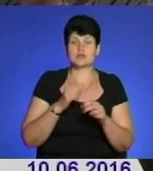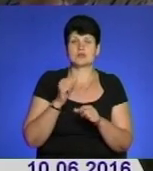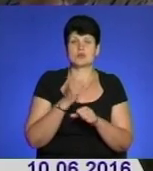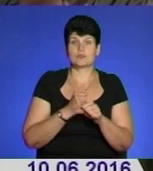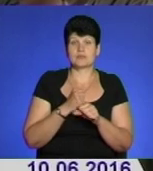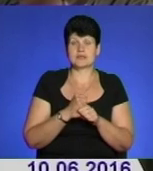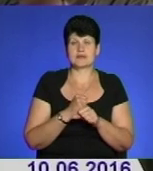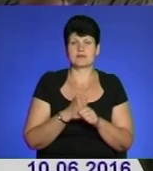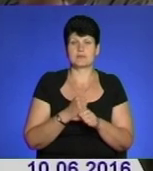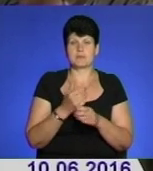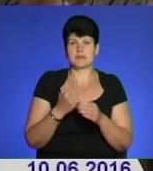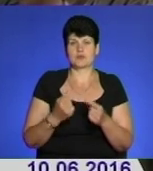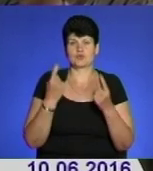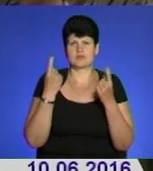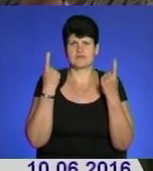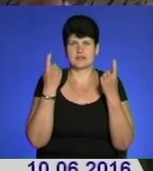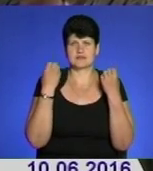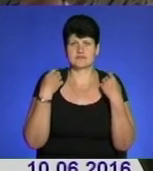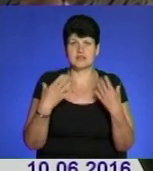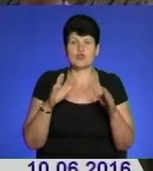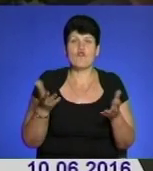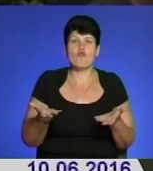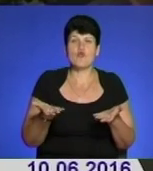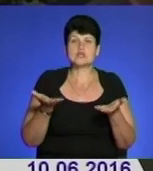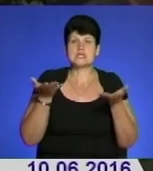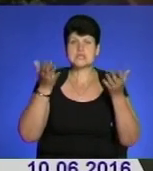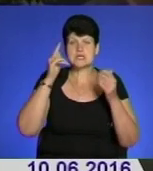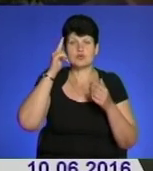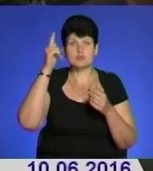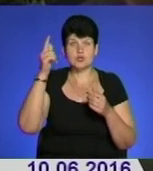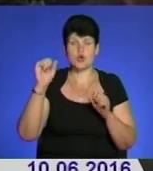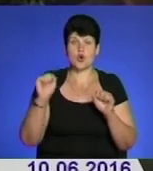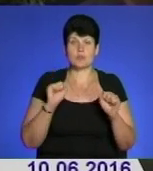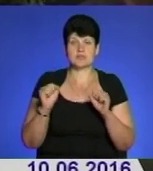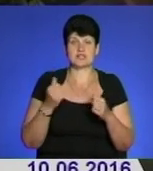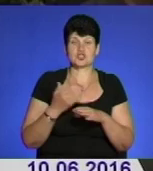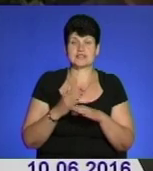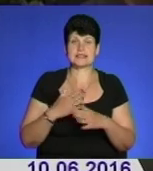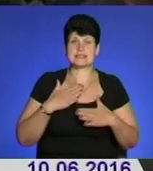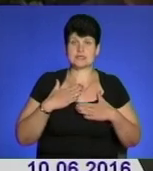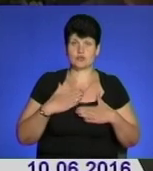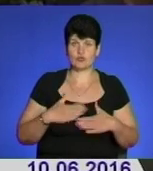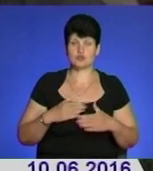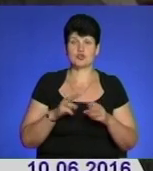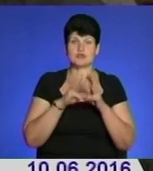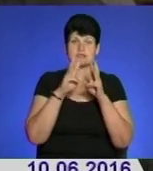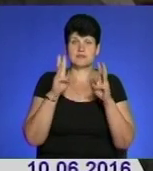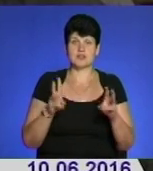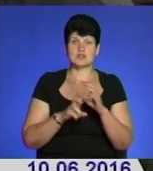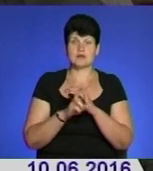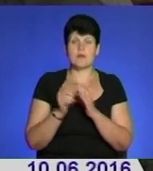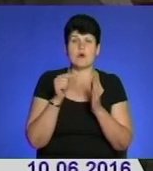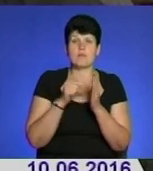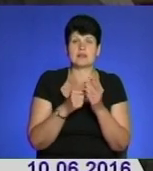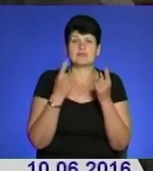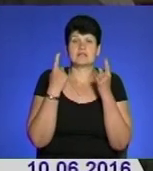напередодні одного з найбільших християнських свят – Вознесіння Господнього. Командир частини задоволений, що освячення невеличкого храму припало на